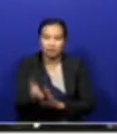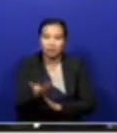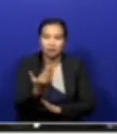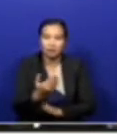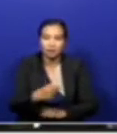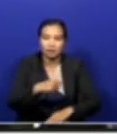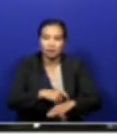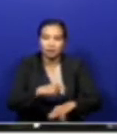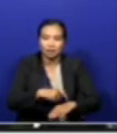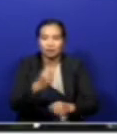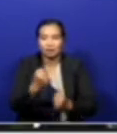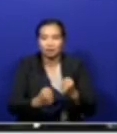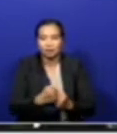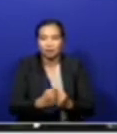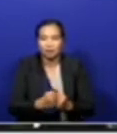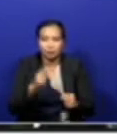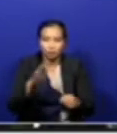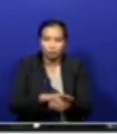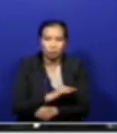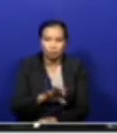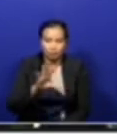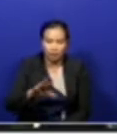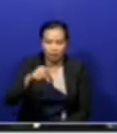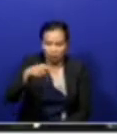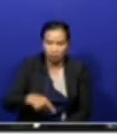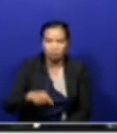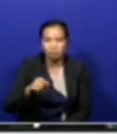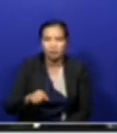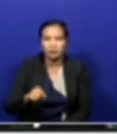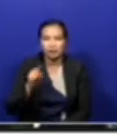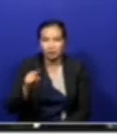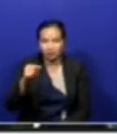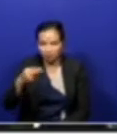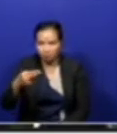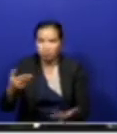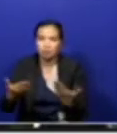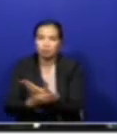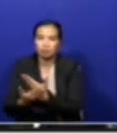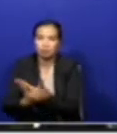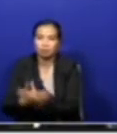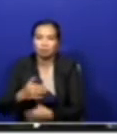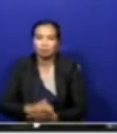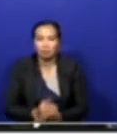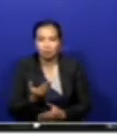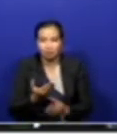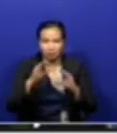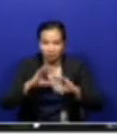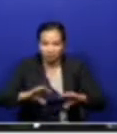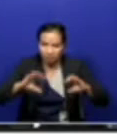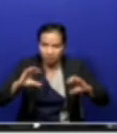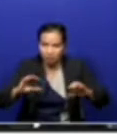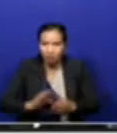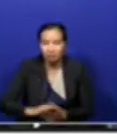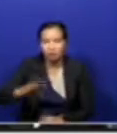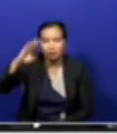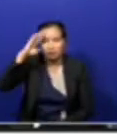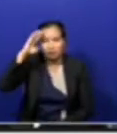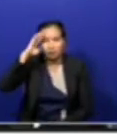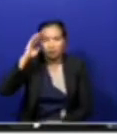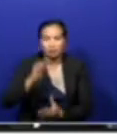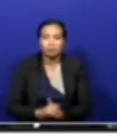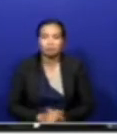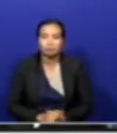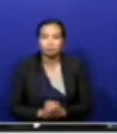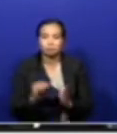หนดครบ 5,000 ครบหมื่นกิโลเขาก็ไปเปลี่ยนกันอันนี้นะเนี่ยรัฐบาลชุดท่านพลเอกประยุทธ์นี่แหละ